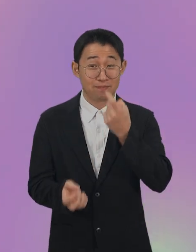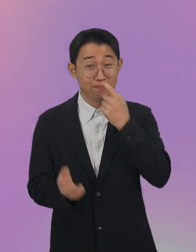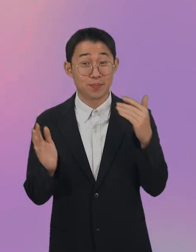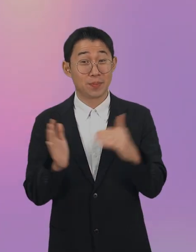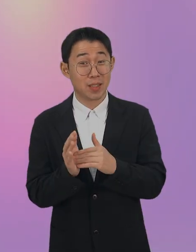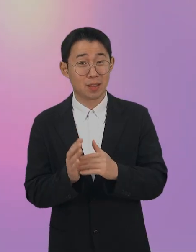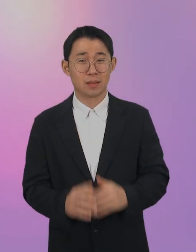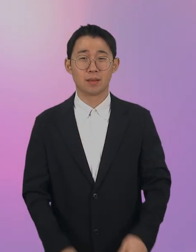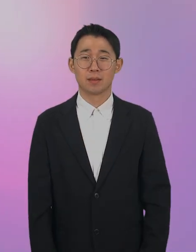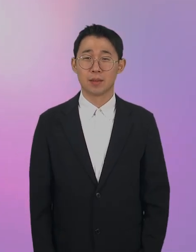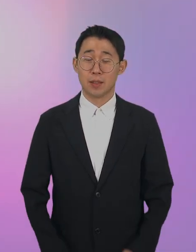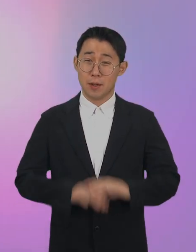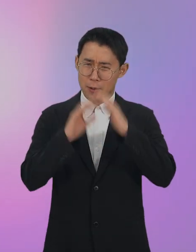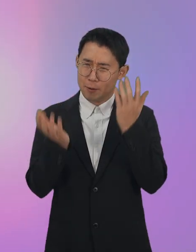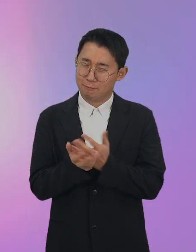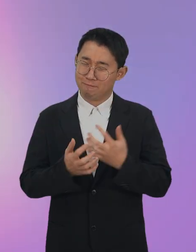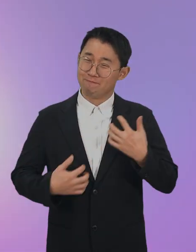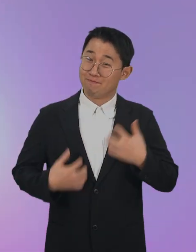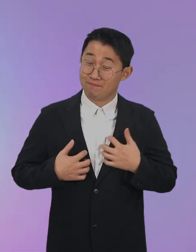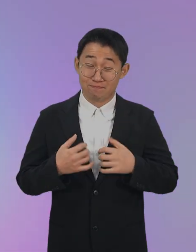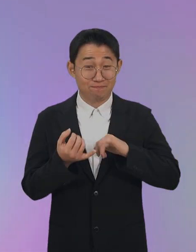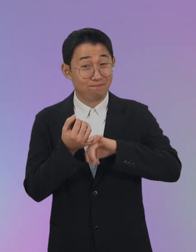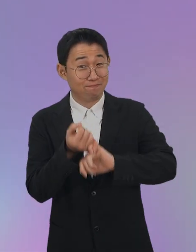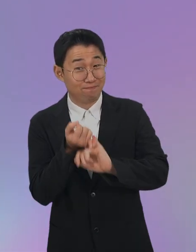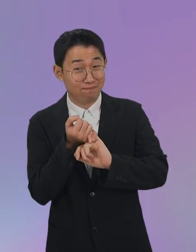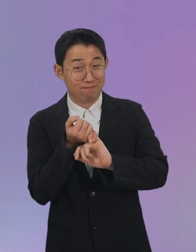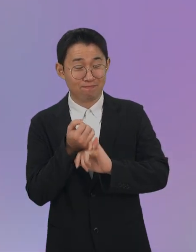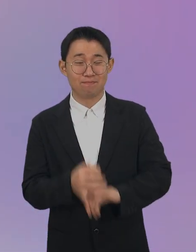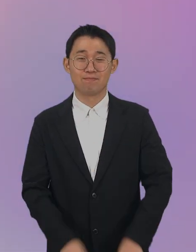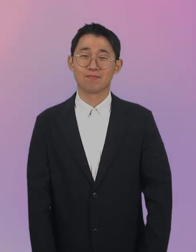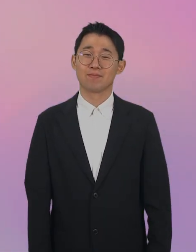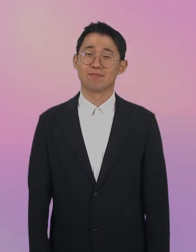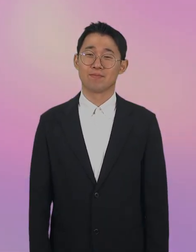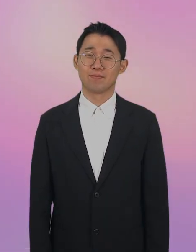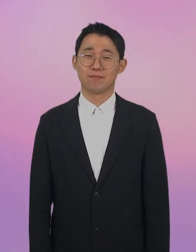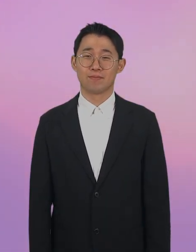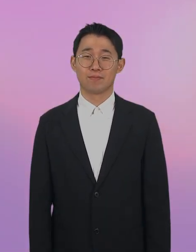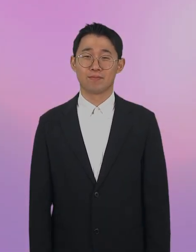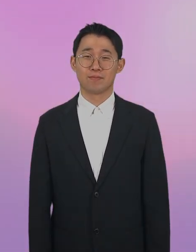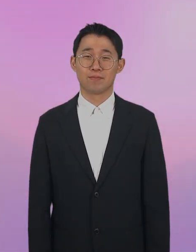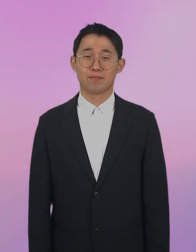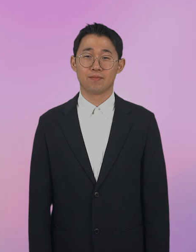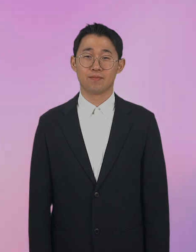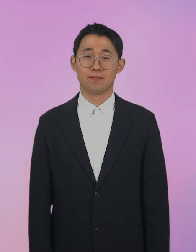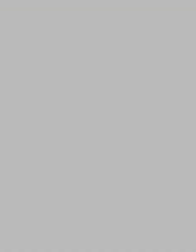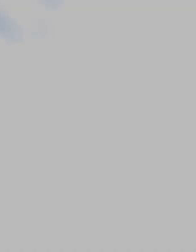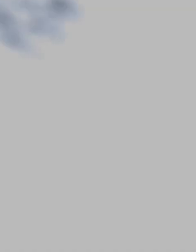알아봤어요. 그럼 모두 즐겁고 안전한 실험하기로 약속!